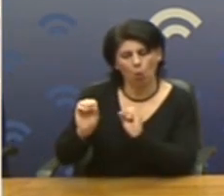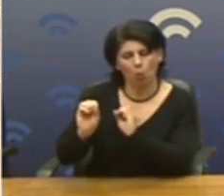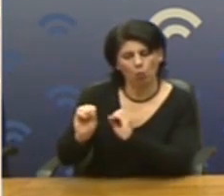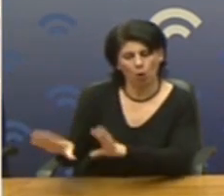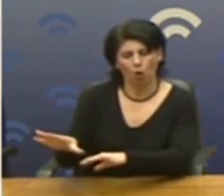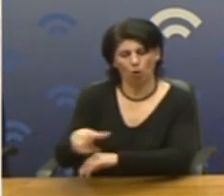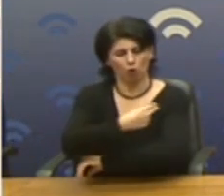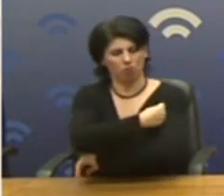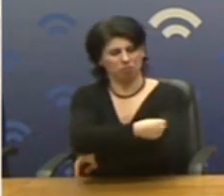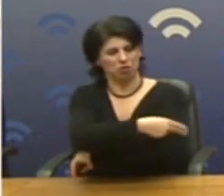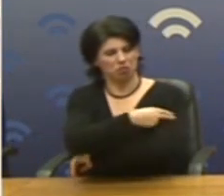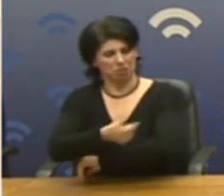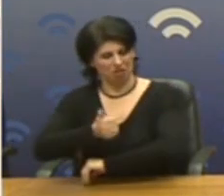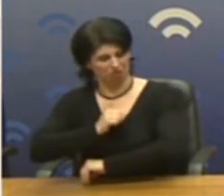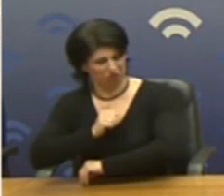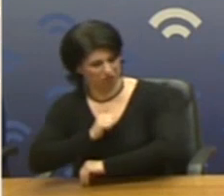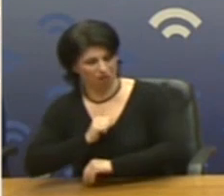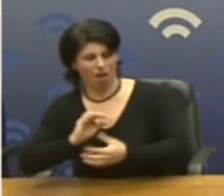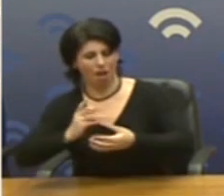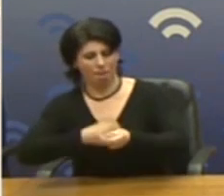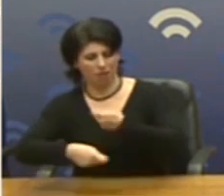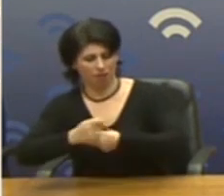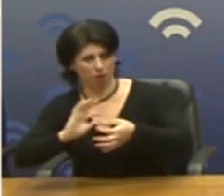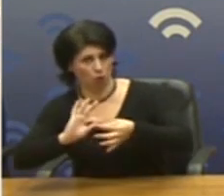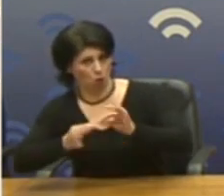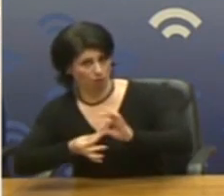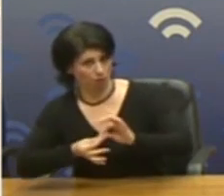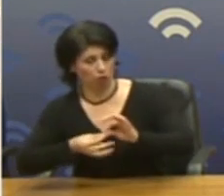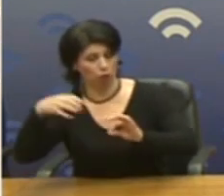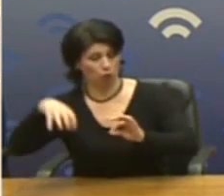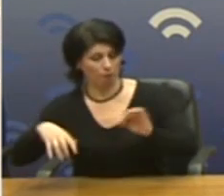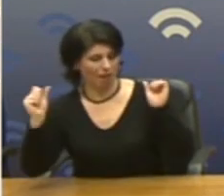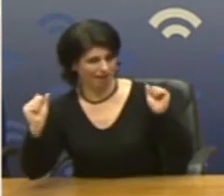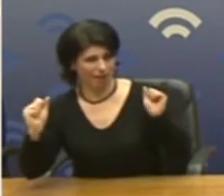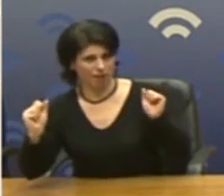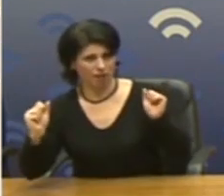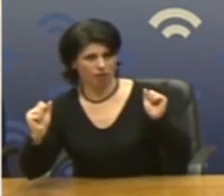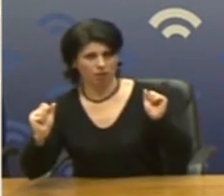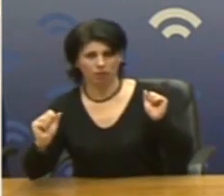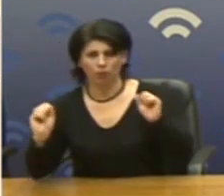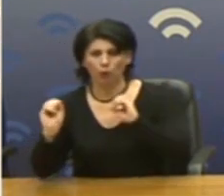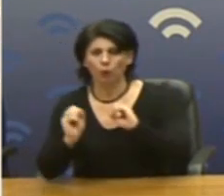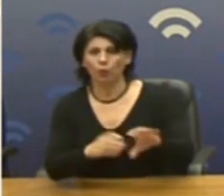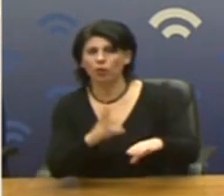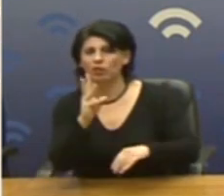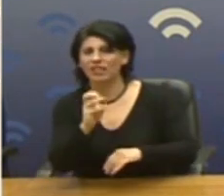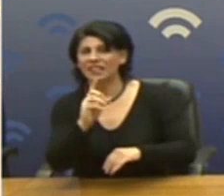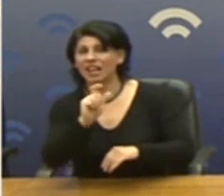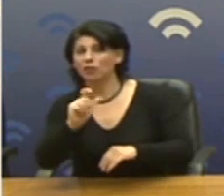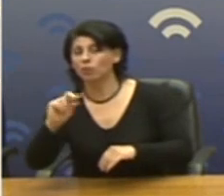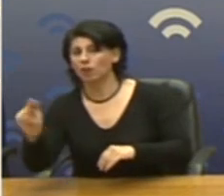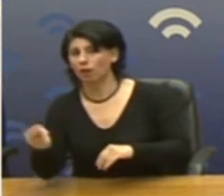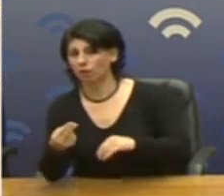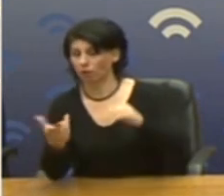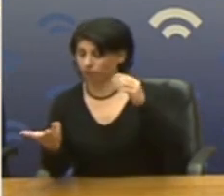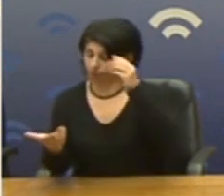κλινικάρχες και σε διάφορους επιχειρηματικούς ομίλους στον τομέα της υγείας ύψους 30 εκατομμυρίων ευρώ. Και για να μην